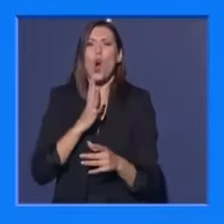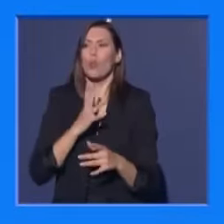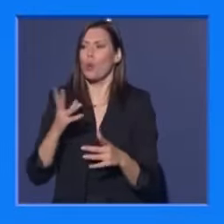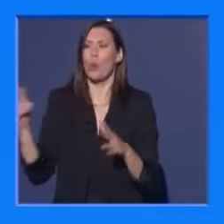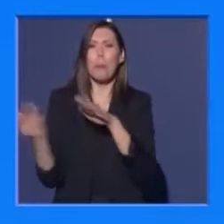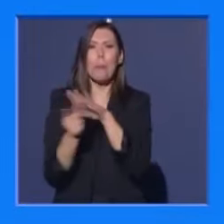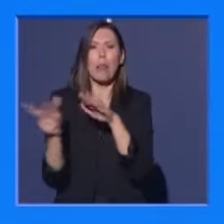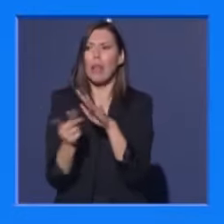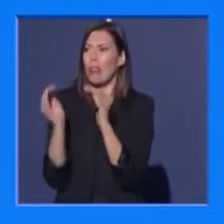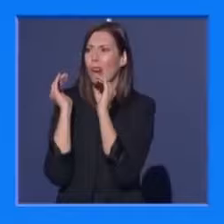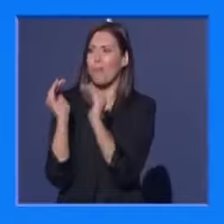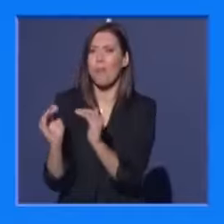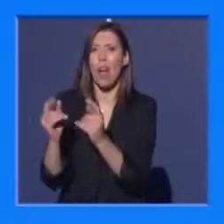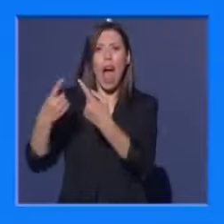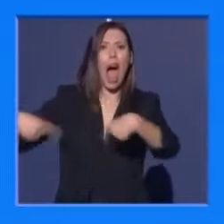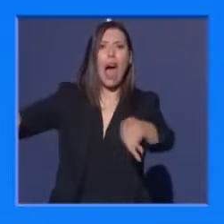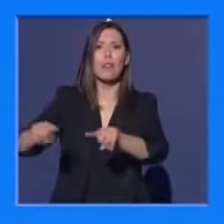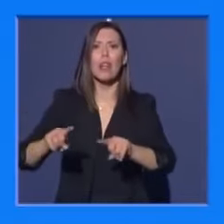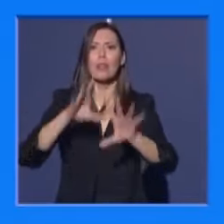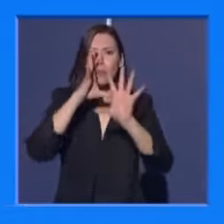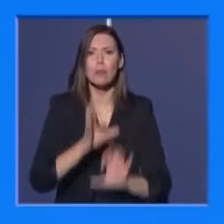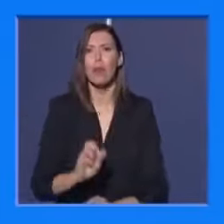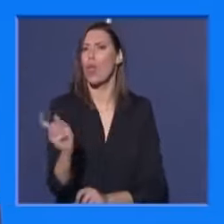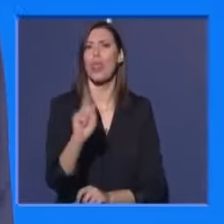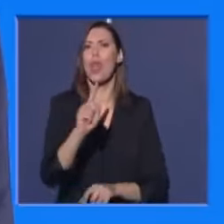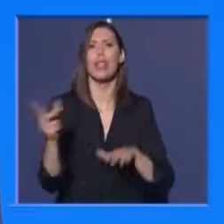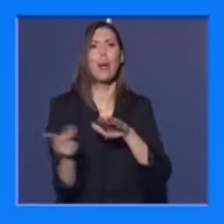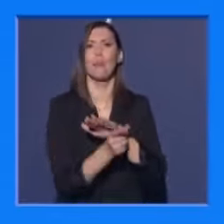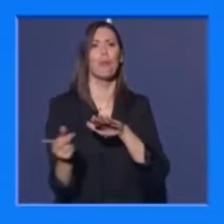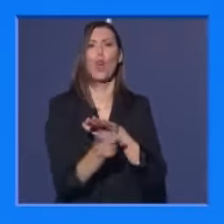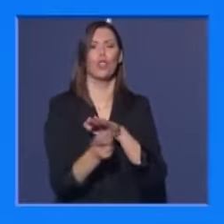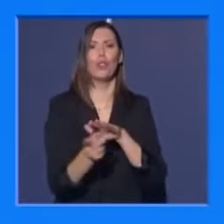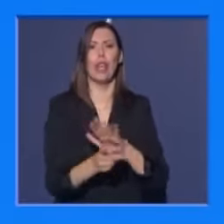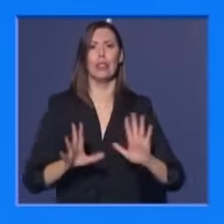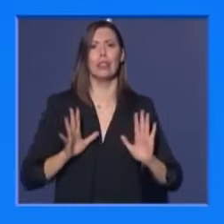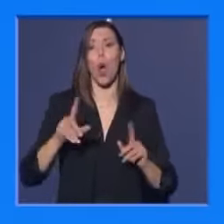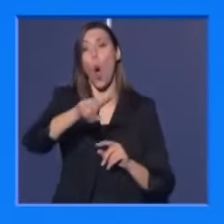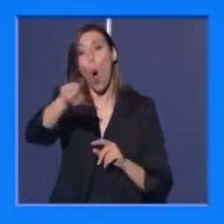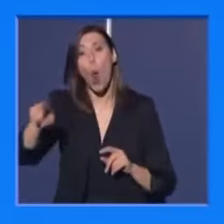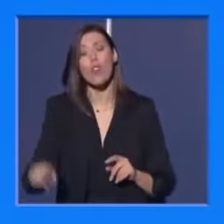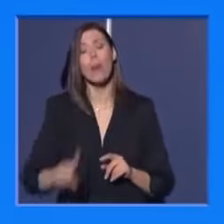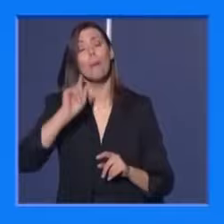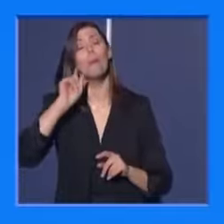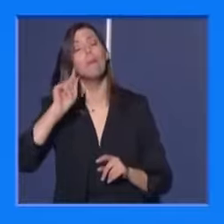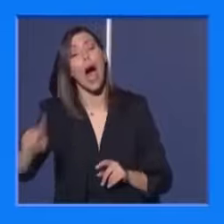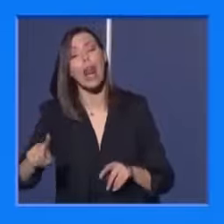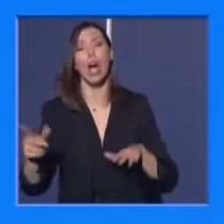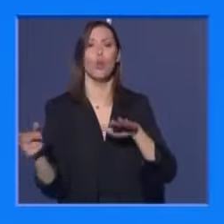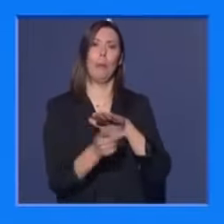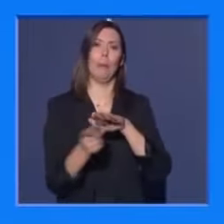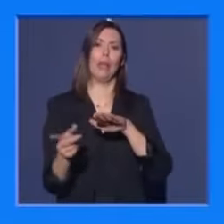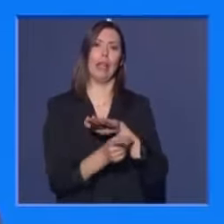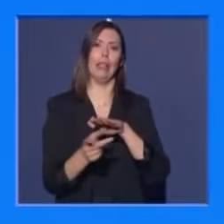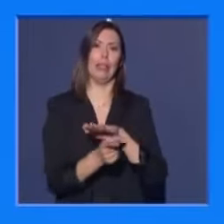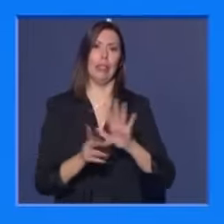πλειοψηφία δεν είναι πια πρόσφυγες. Είναι μετανάστες που μπήκαν παράνομα, άρα είναι παράνομοι